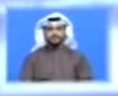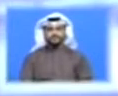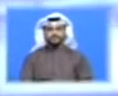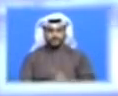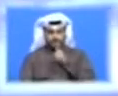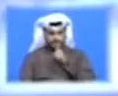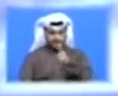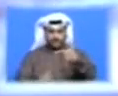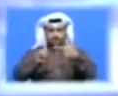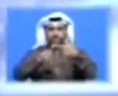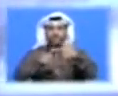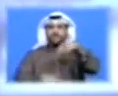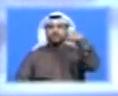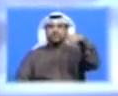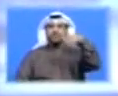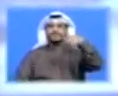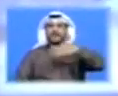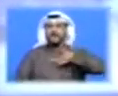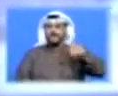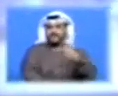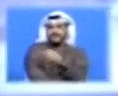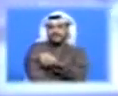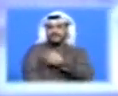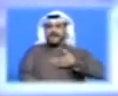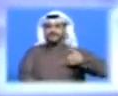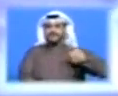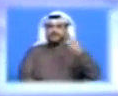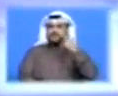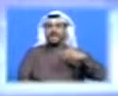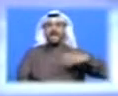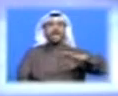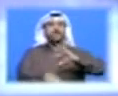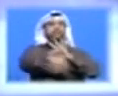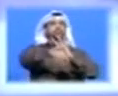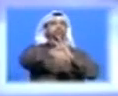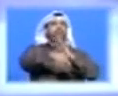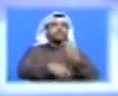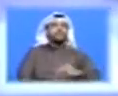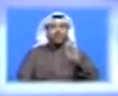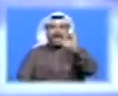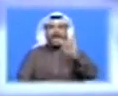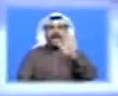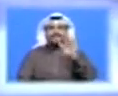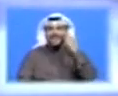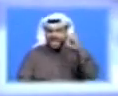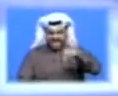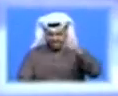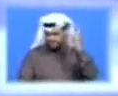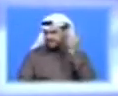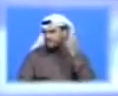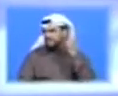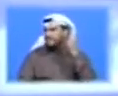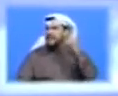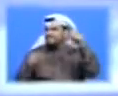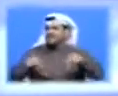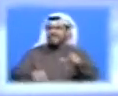أكد وكيل وزارة الصحة المساعد لشؤون الصحة العامة الدكتور قيس الدويري أن الحالات المصابة بإنفلونزا